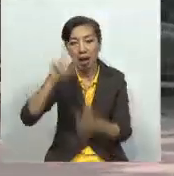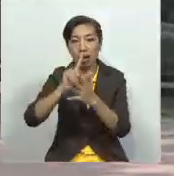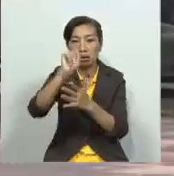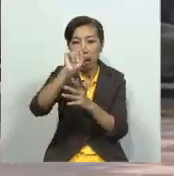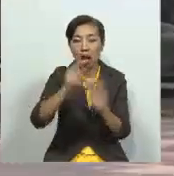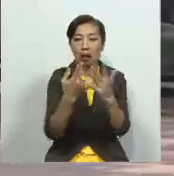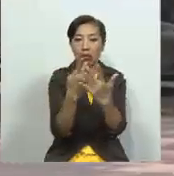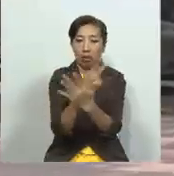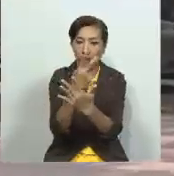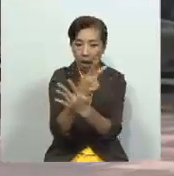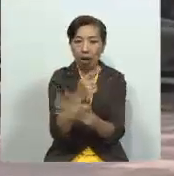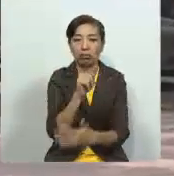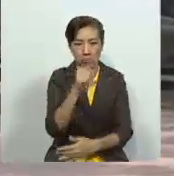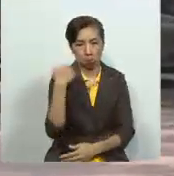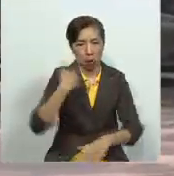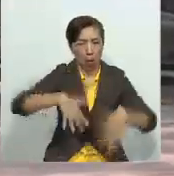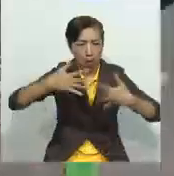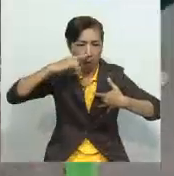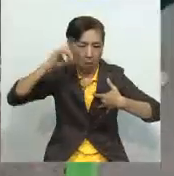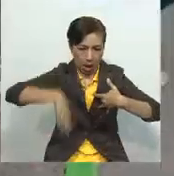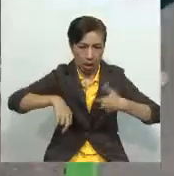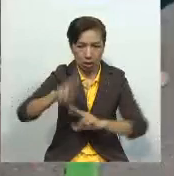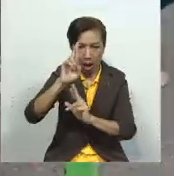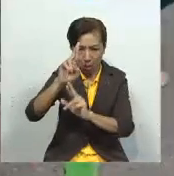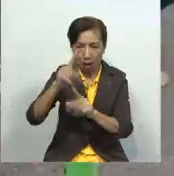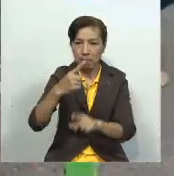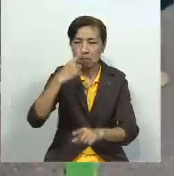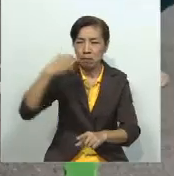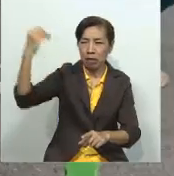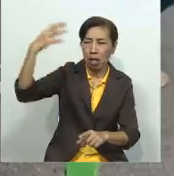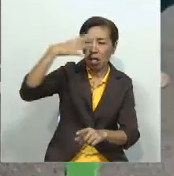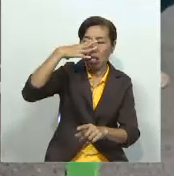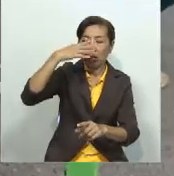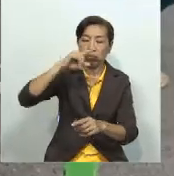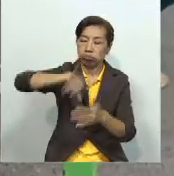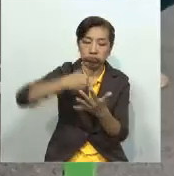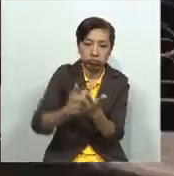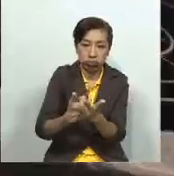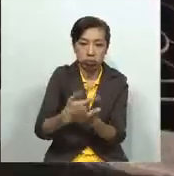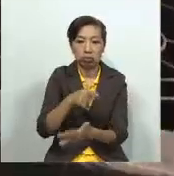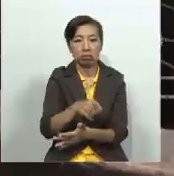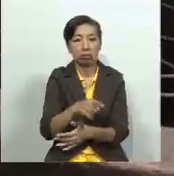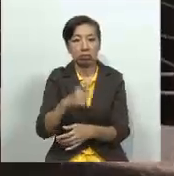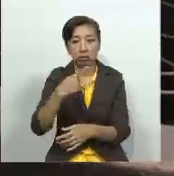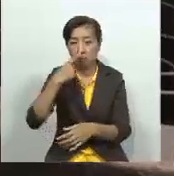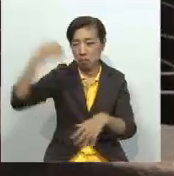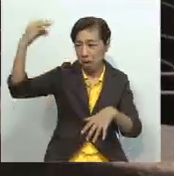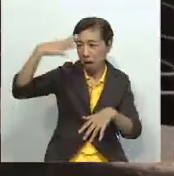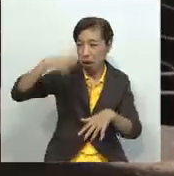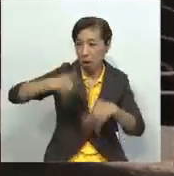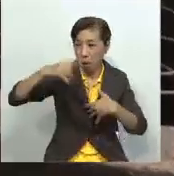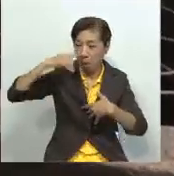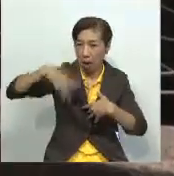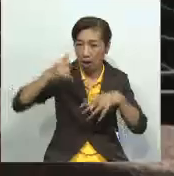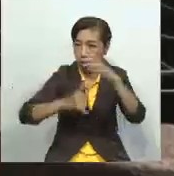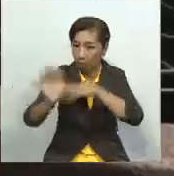กาญจนบุรีจึงเตือนให้ระมัดระวังโรคลมแดดหลีกเลี่ยงบริเวณที่มีแดดจัดแล้วก็ดื่มน้